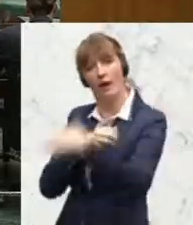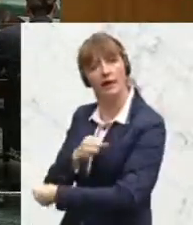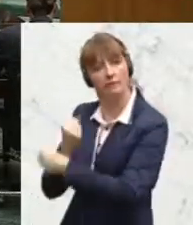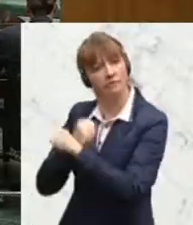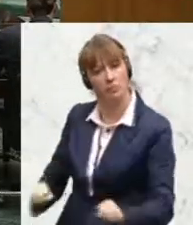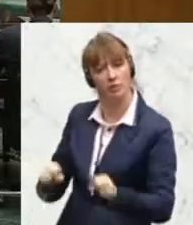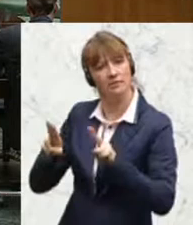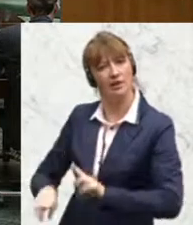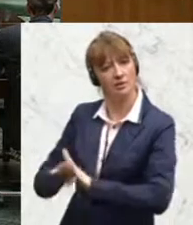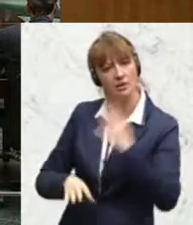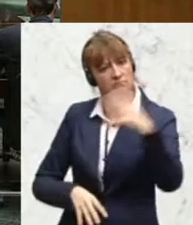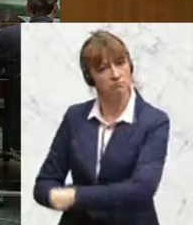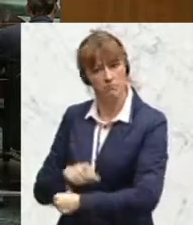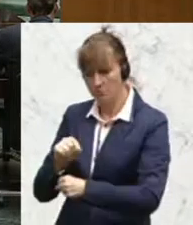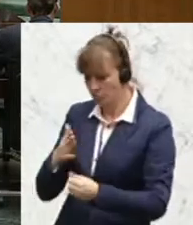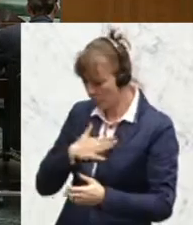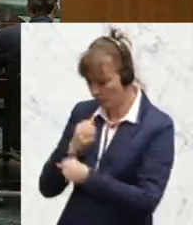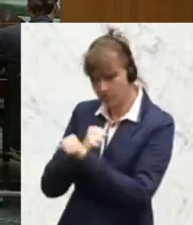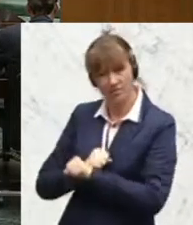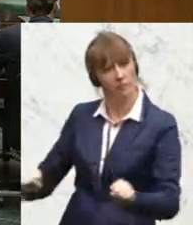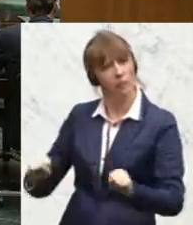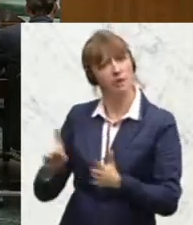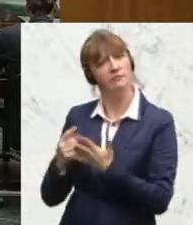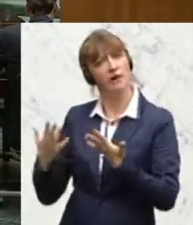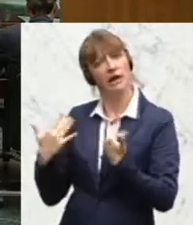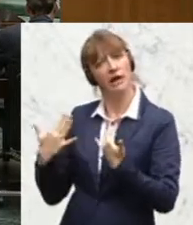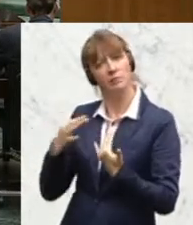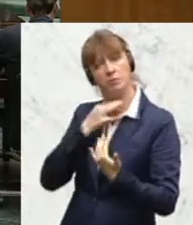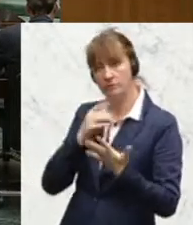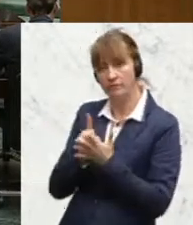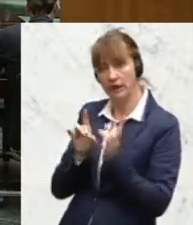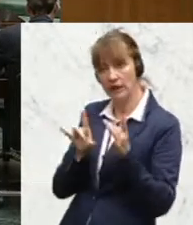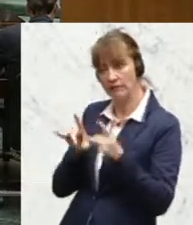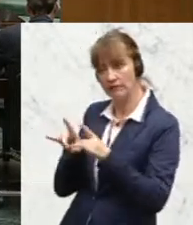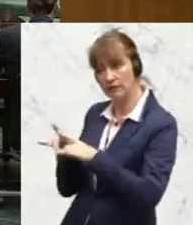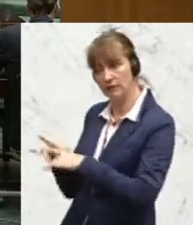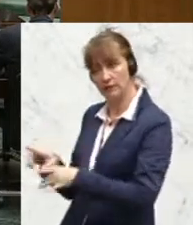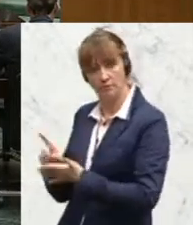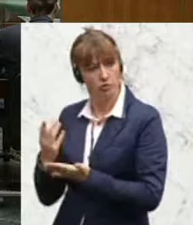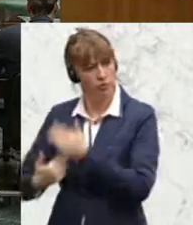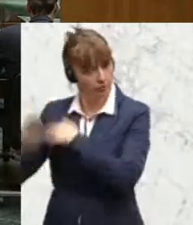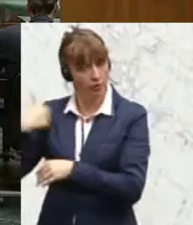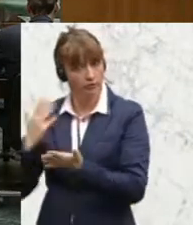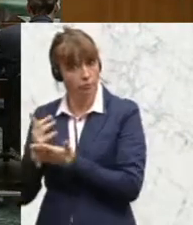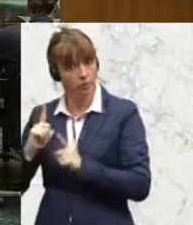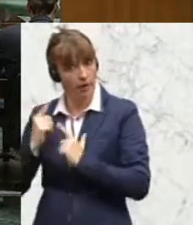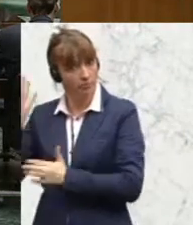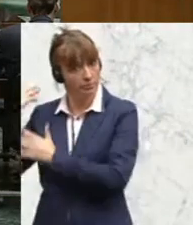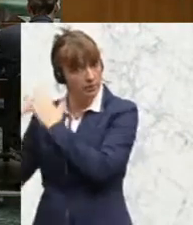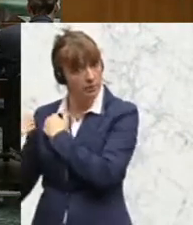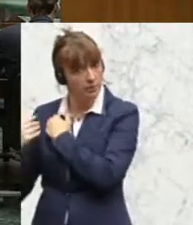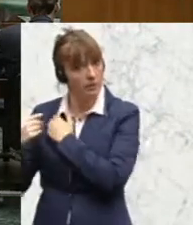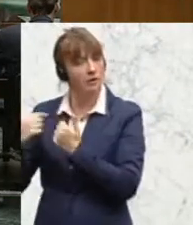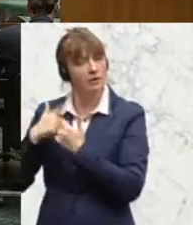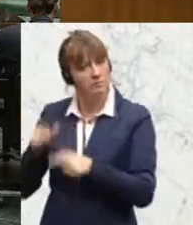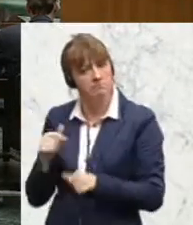Rechtsstaatlichkeit. Sie vergiften unser demokratisches Klima. In der Geschichte haben wir das schon schmerzhaft wahrnehmen müssen. Wir können daraus ja